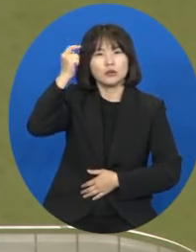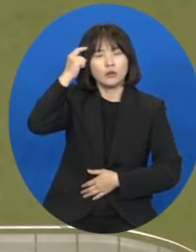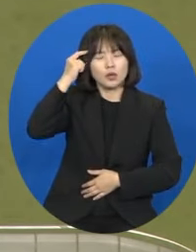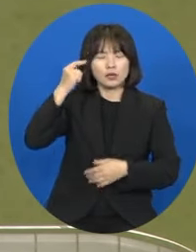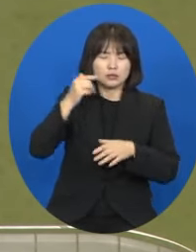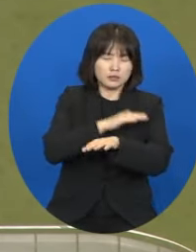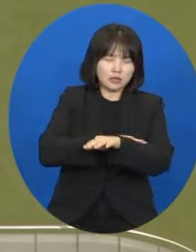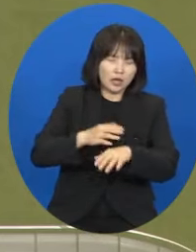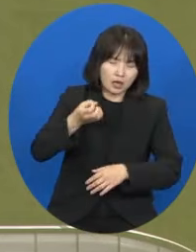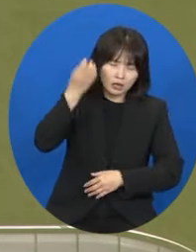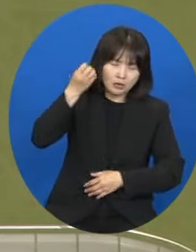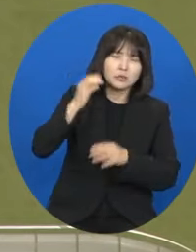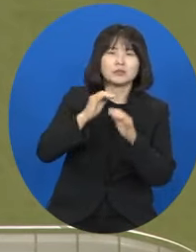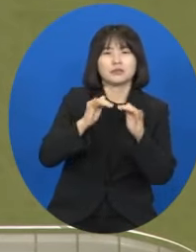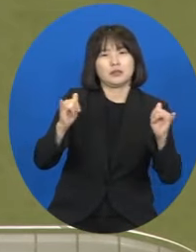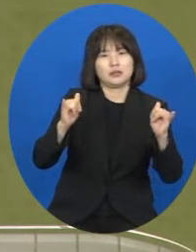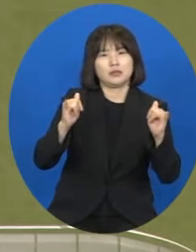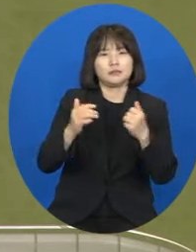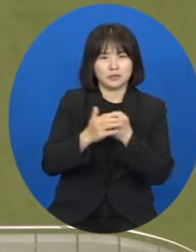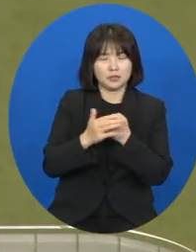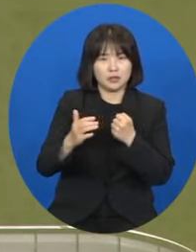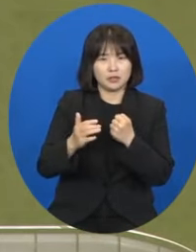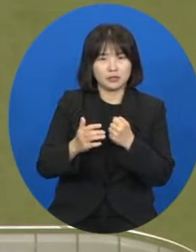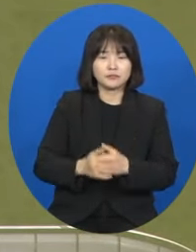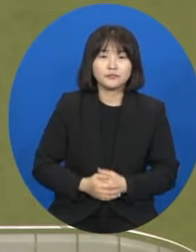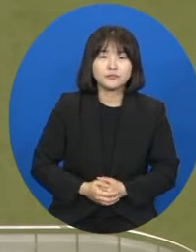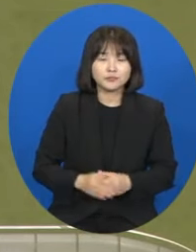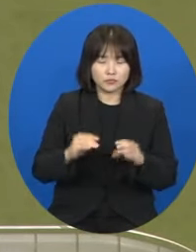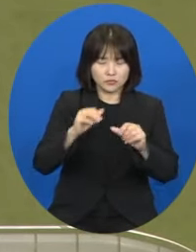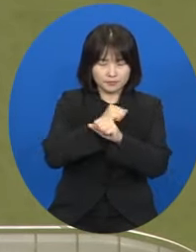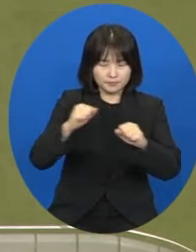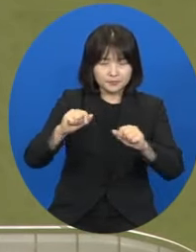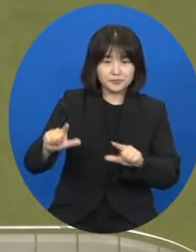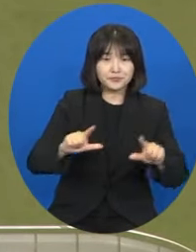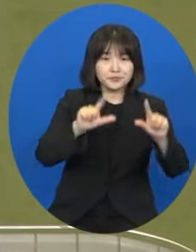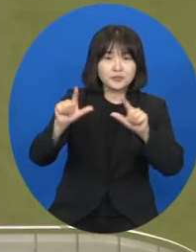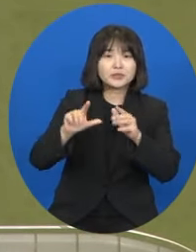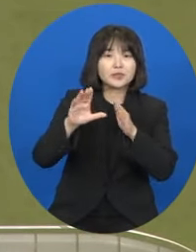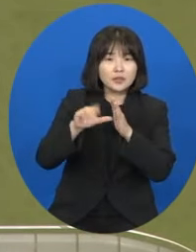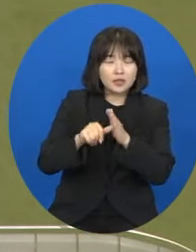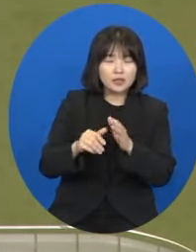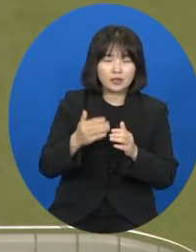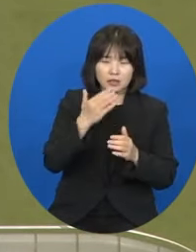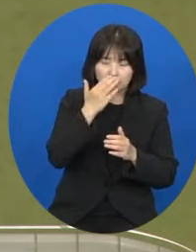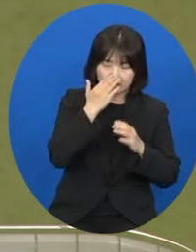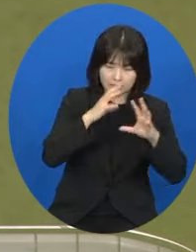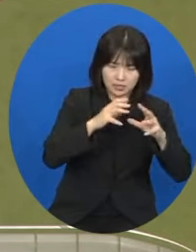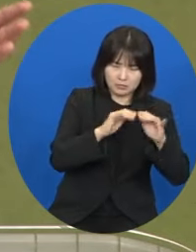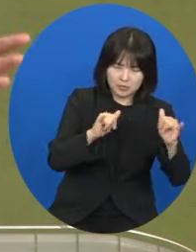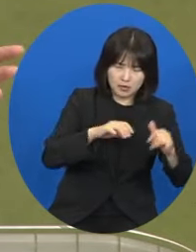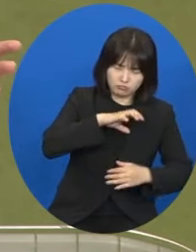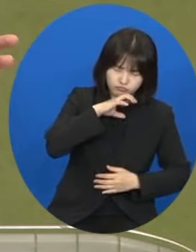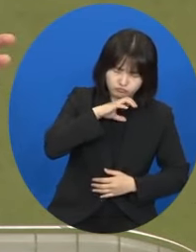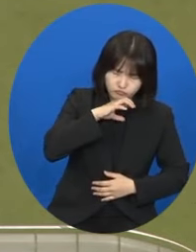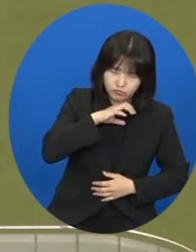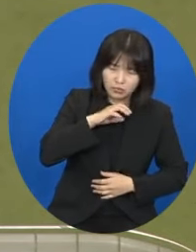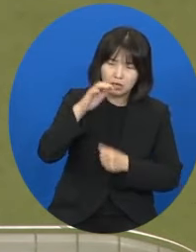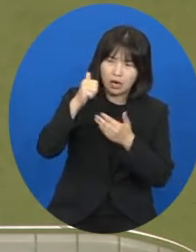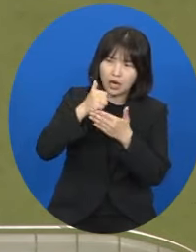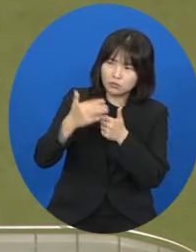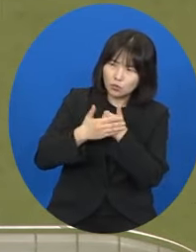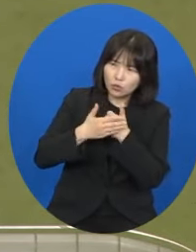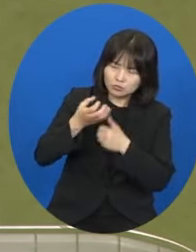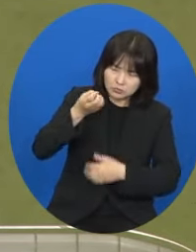모세가 그렇게 이름을 지었어요. 그래서 광야를 지나갈 때 이스라엘 백성들은 불평하며 하나님의 그 구원하심을 잊어버리며